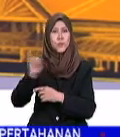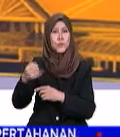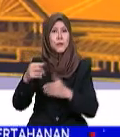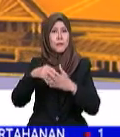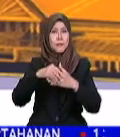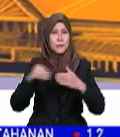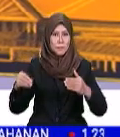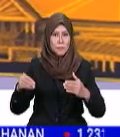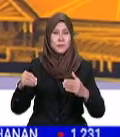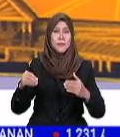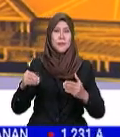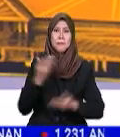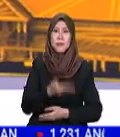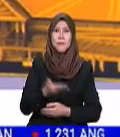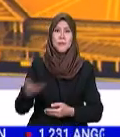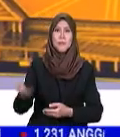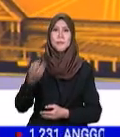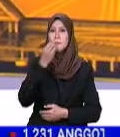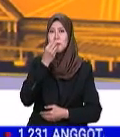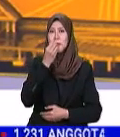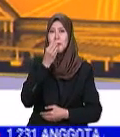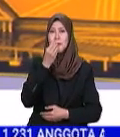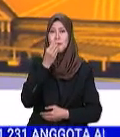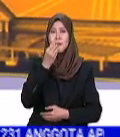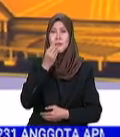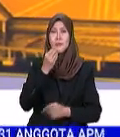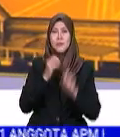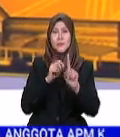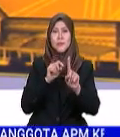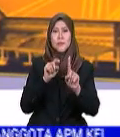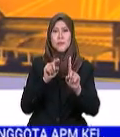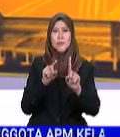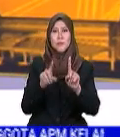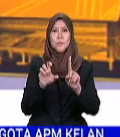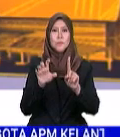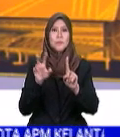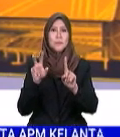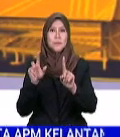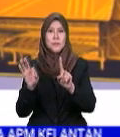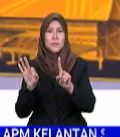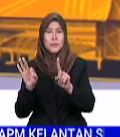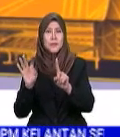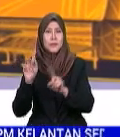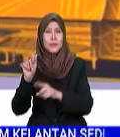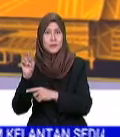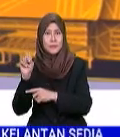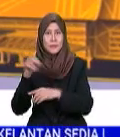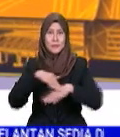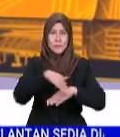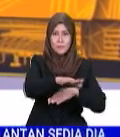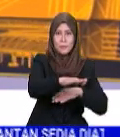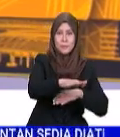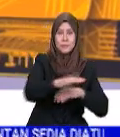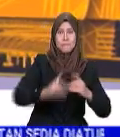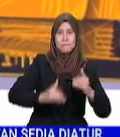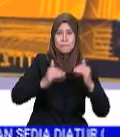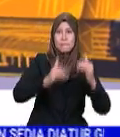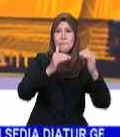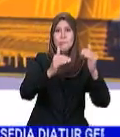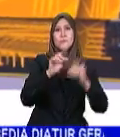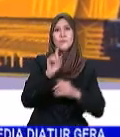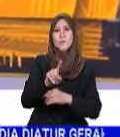RM2.5 juta kos bekalan barangan keperluan makanan seberat 199 tan yang dihantar secara berperingkat